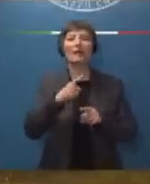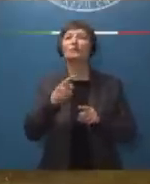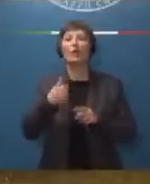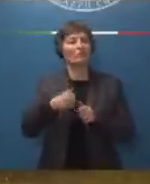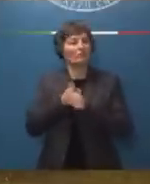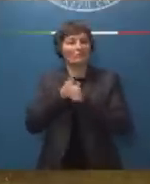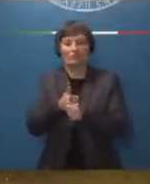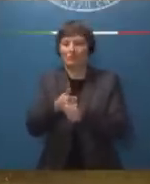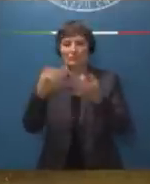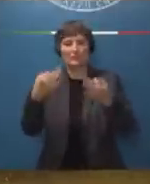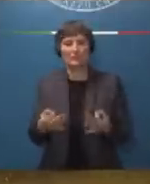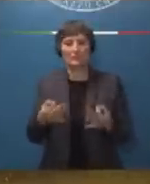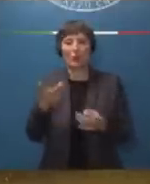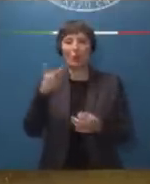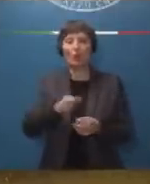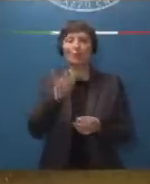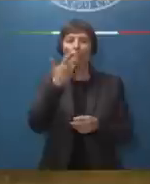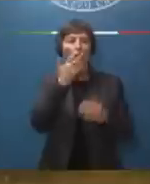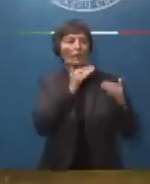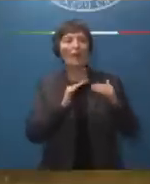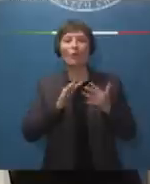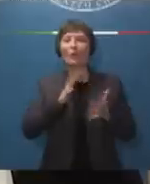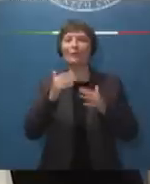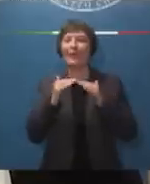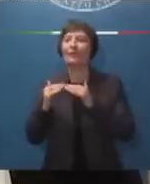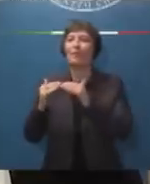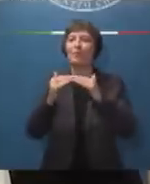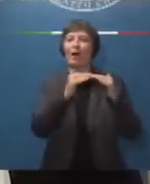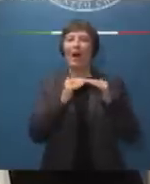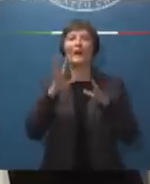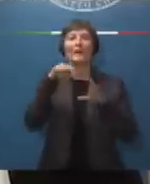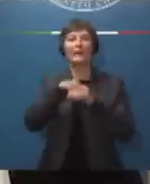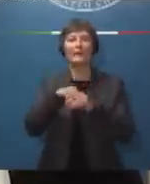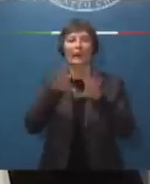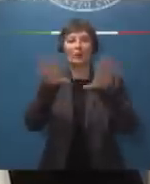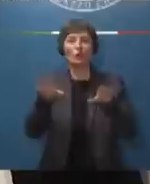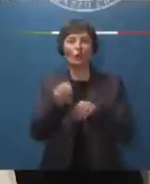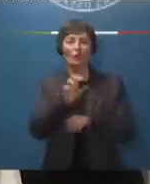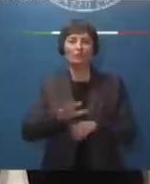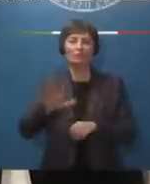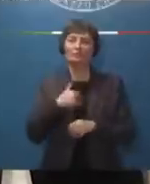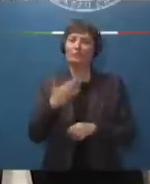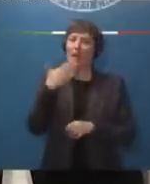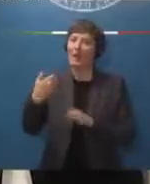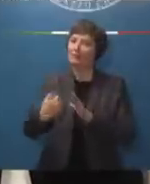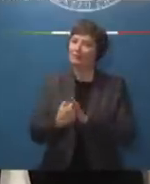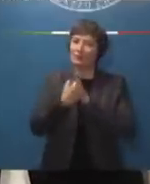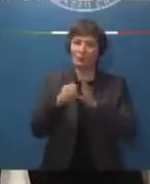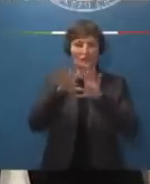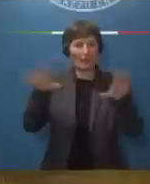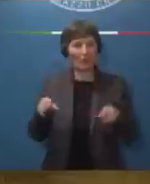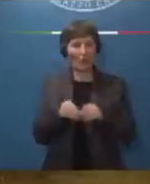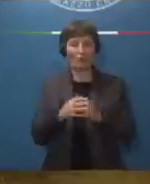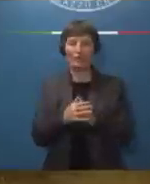importante diventare pari all'interno dell'Unione Europea e li ringrazio per tutto il sostegno io